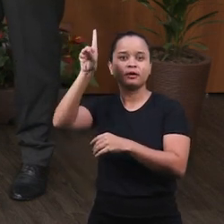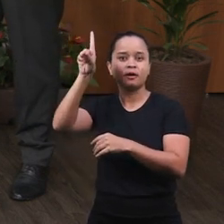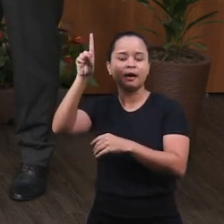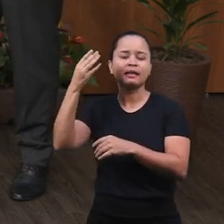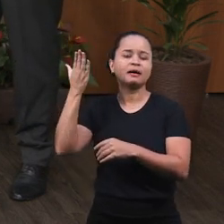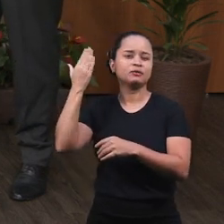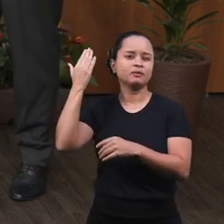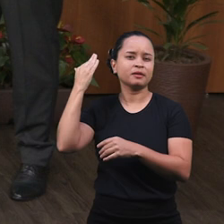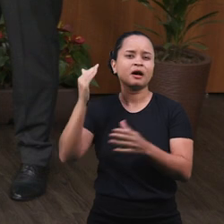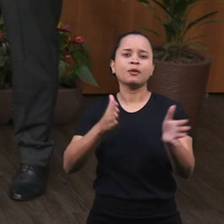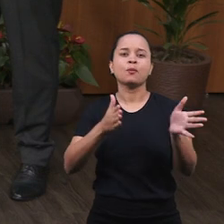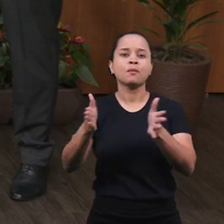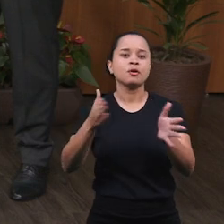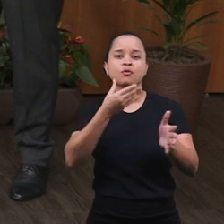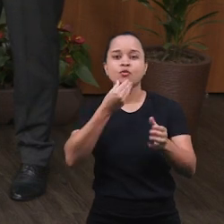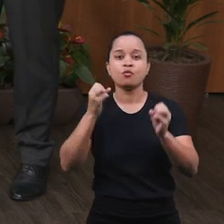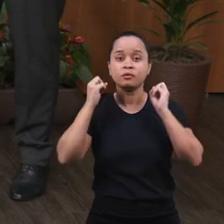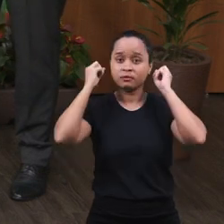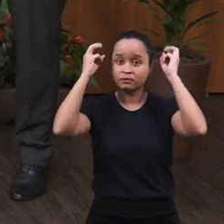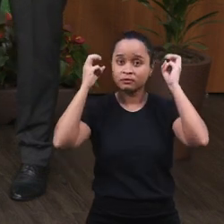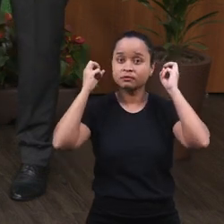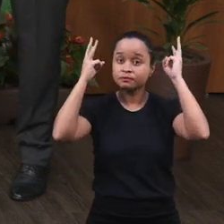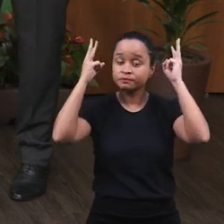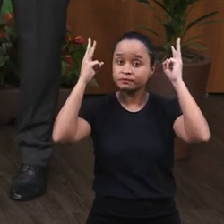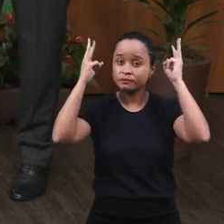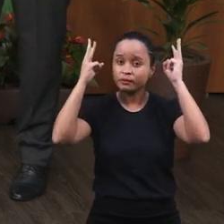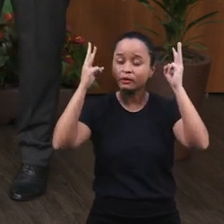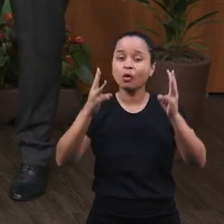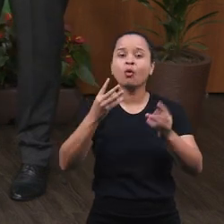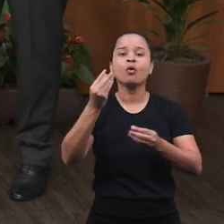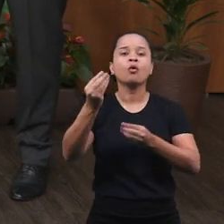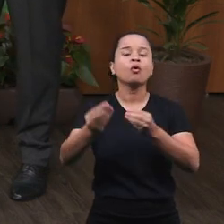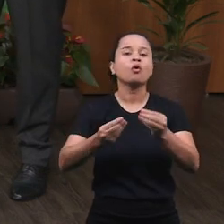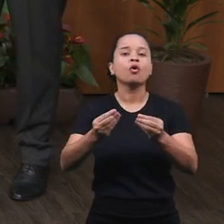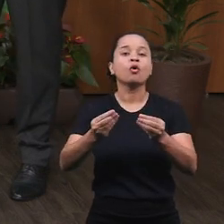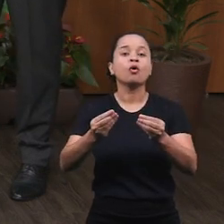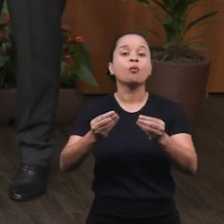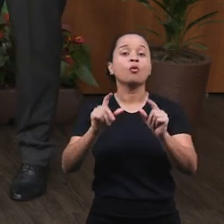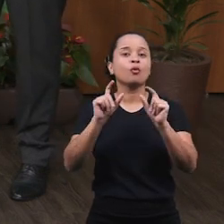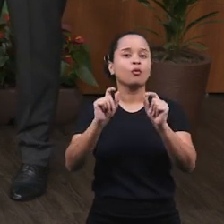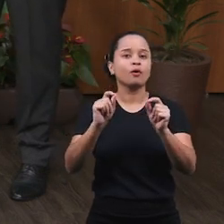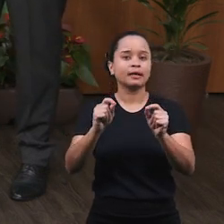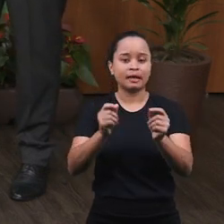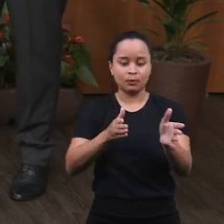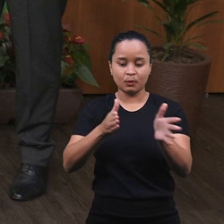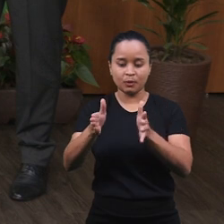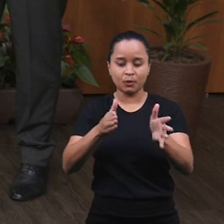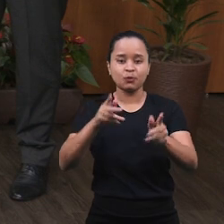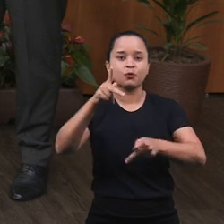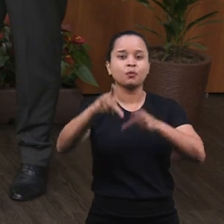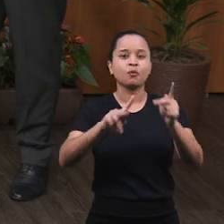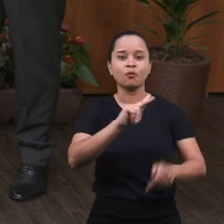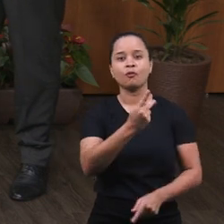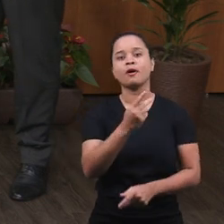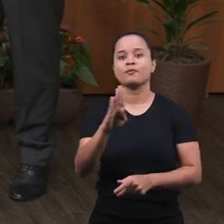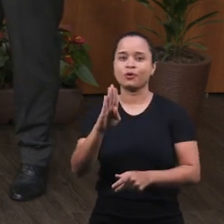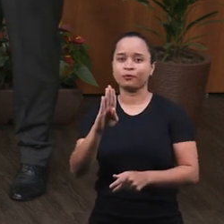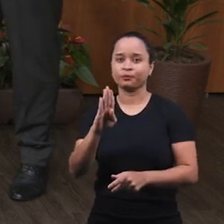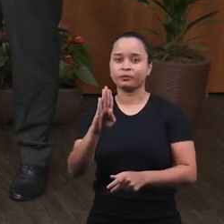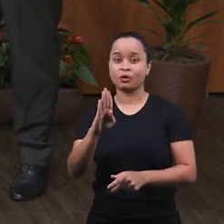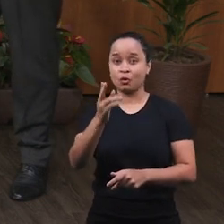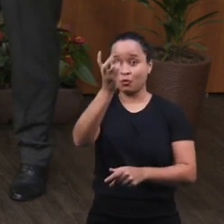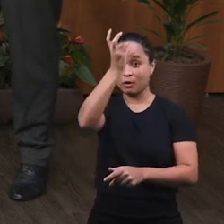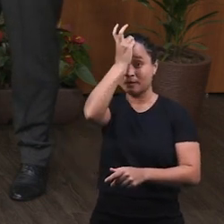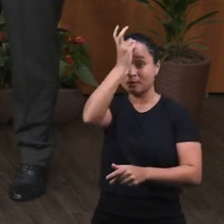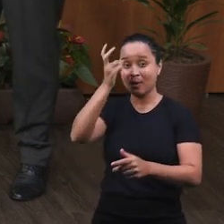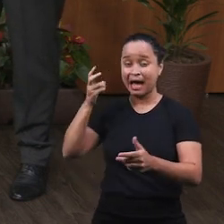à l'époque de Moïse, pendant la marche du peuple hébreu depuis l'Égypte jusqu'à Canaan, la